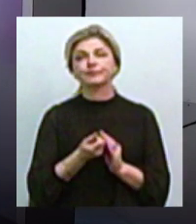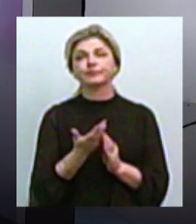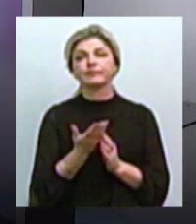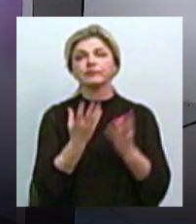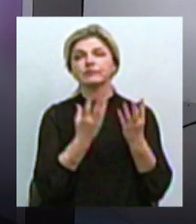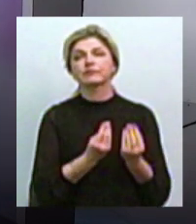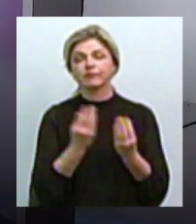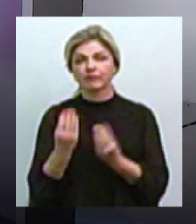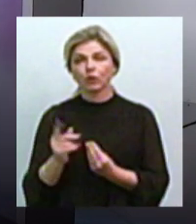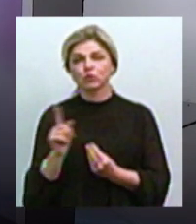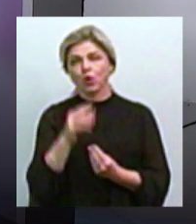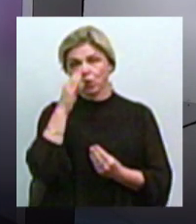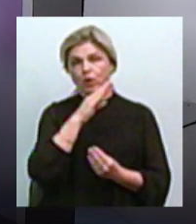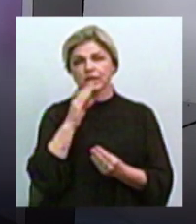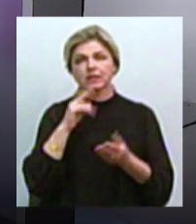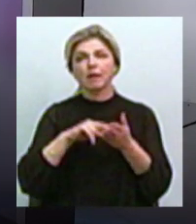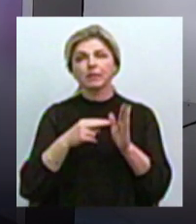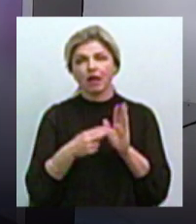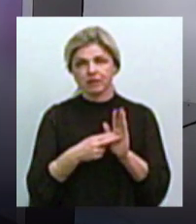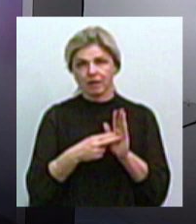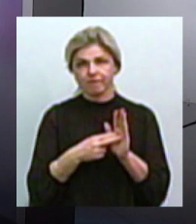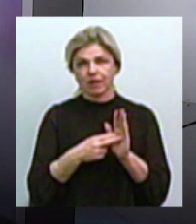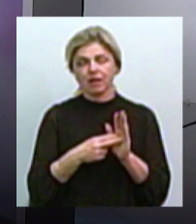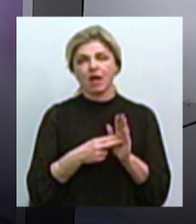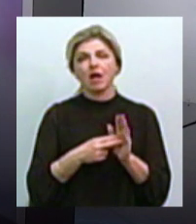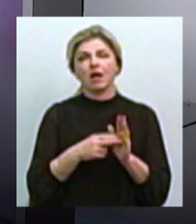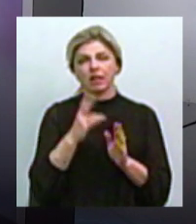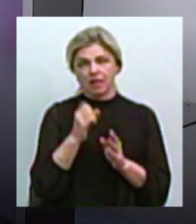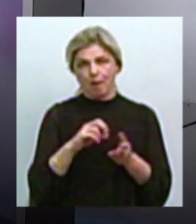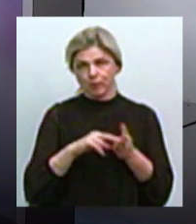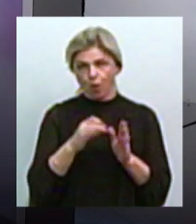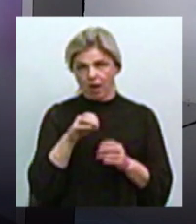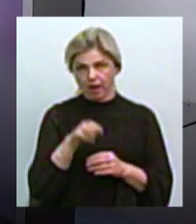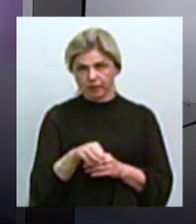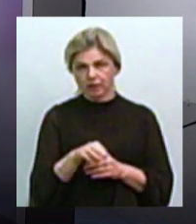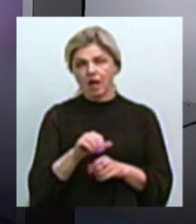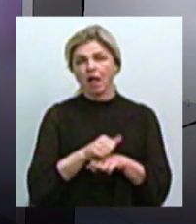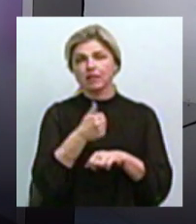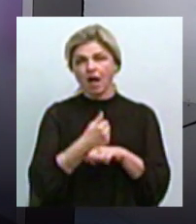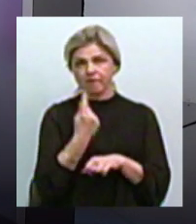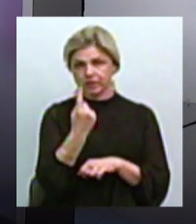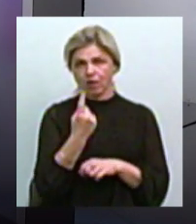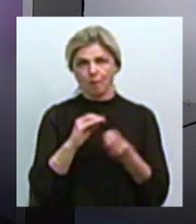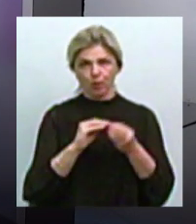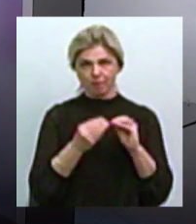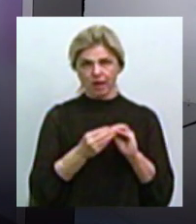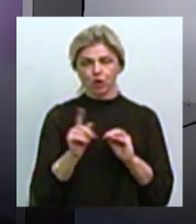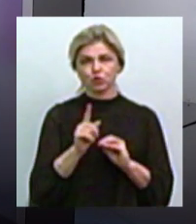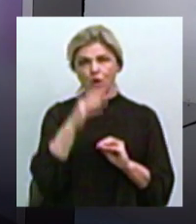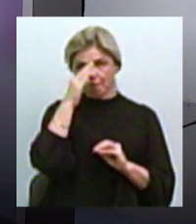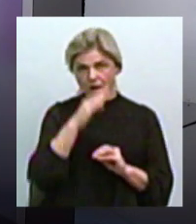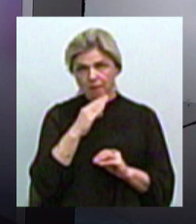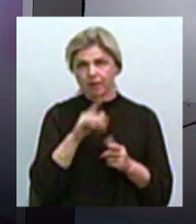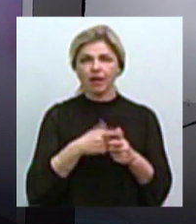щоб батьки запланували собі походи на проект. Самое главное, собственно, это является одной из проблем, что мама или